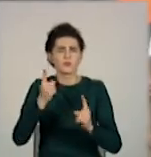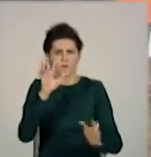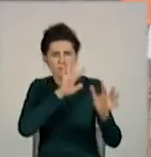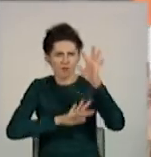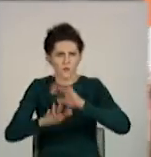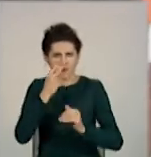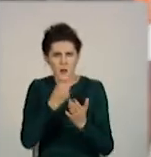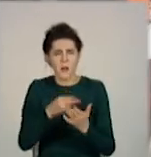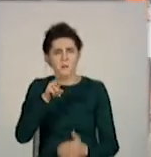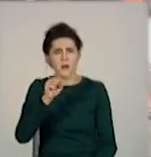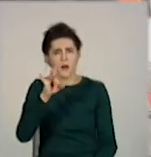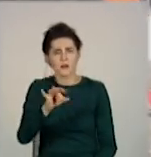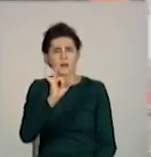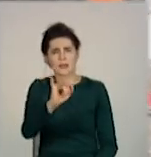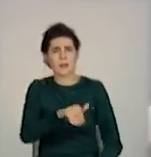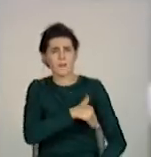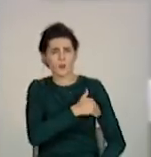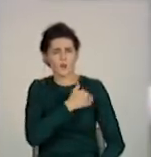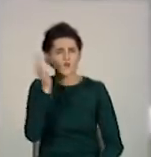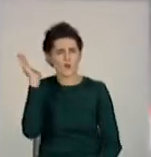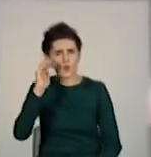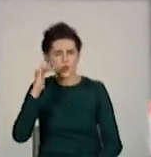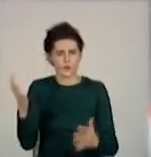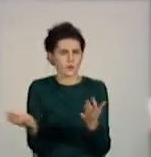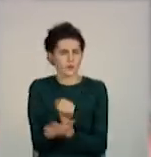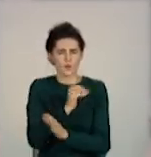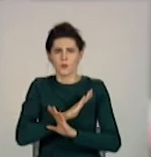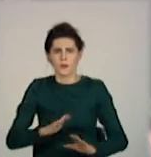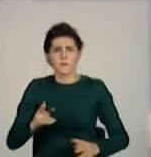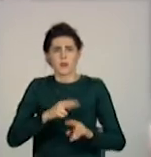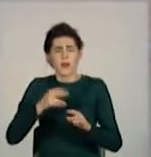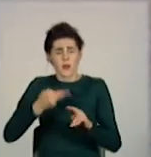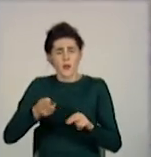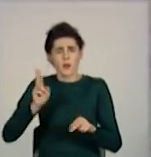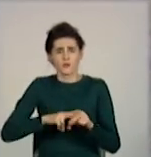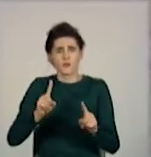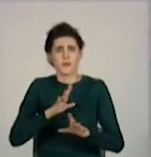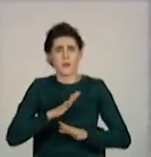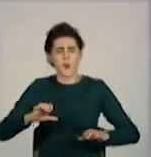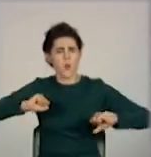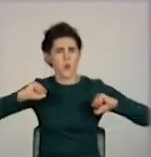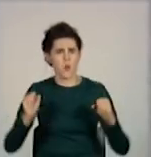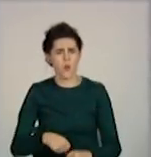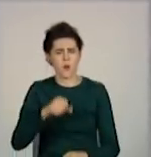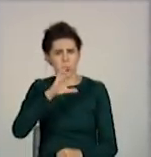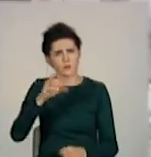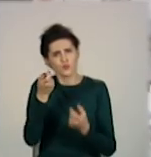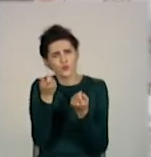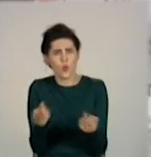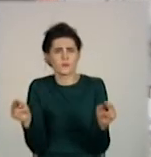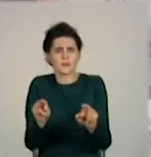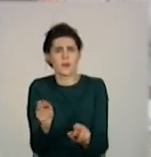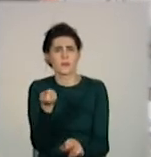через пару та температуру води. Її з мереж комунальники вирішили не зливати, щоб батареї в квартирах залишалися хоч